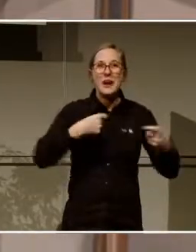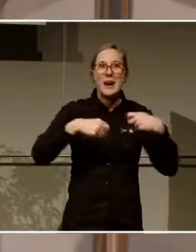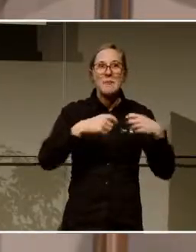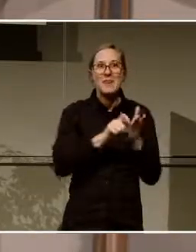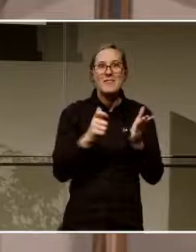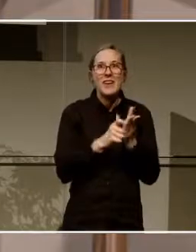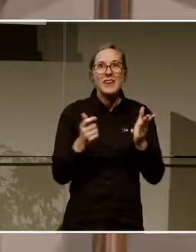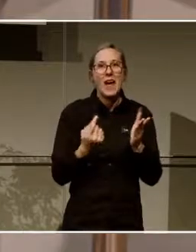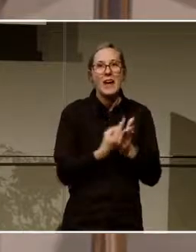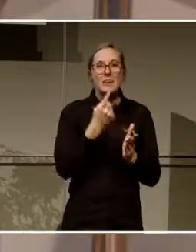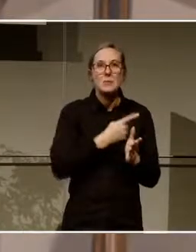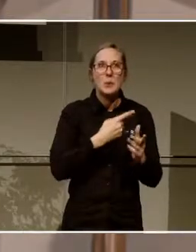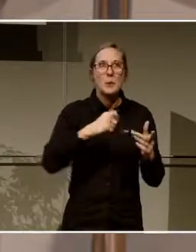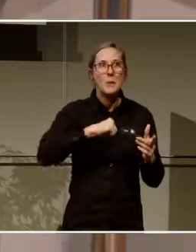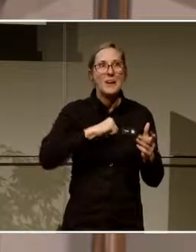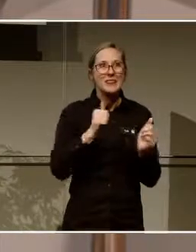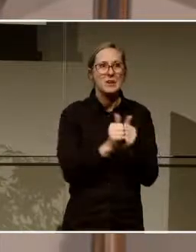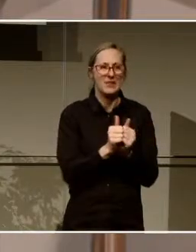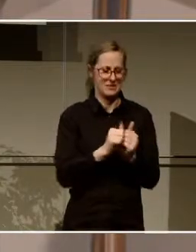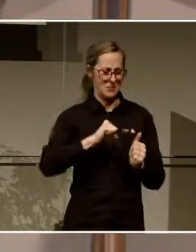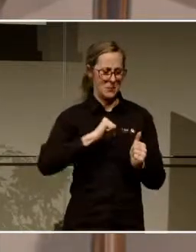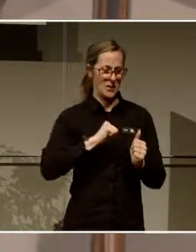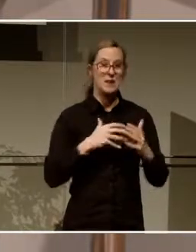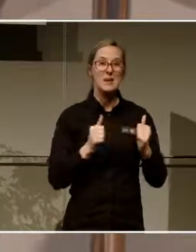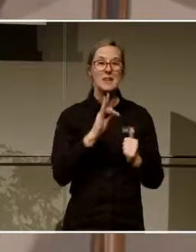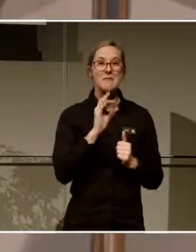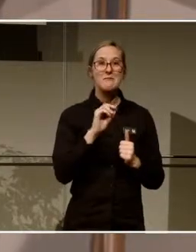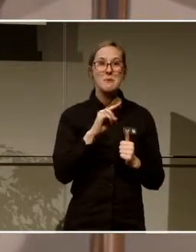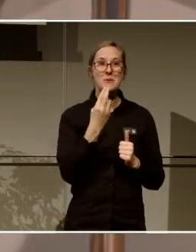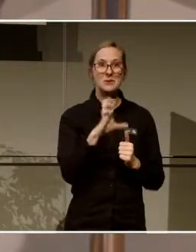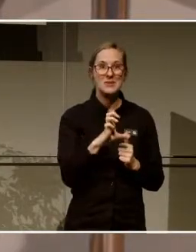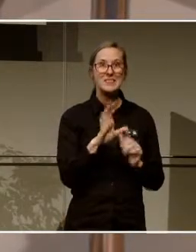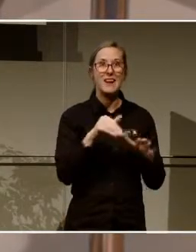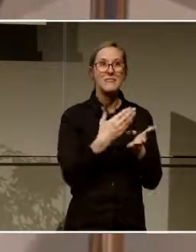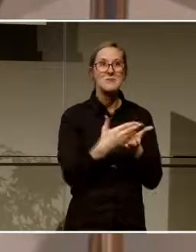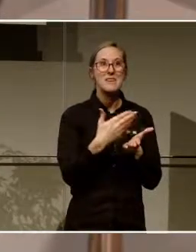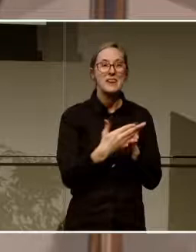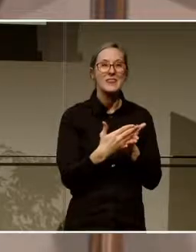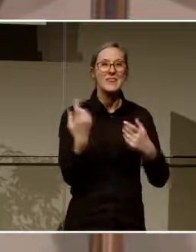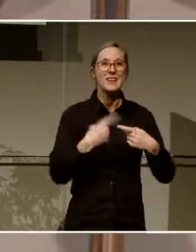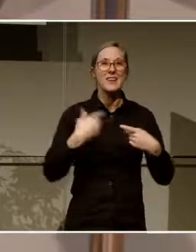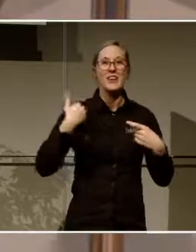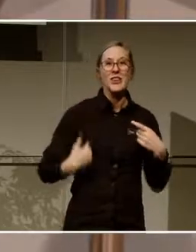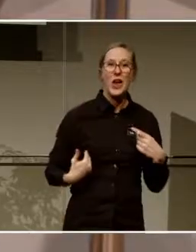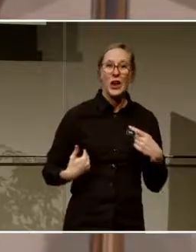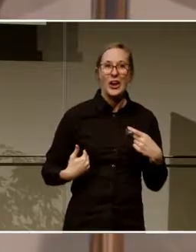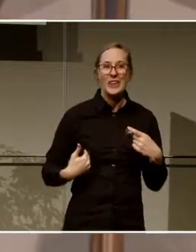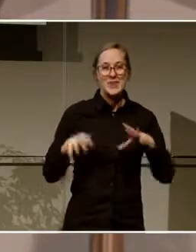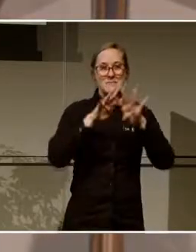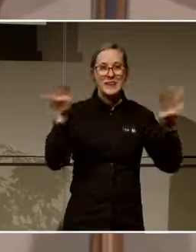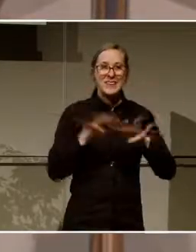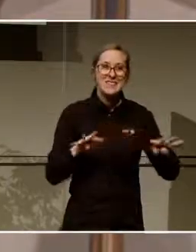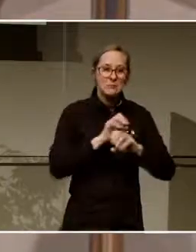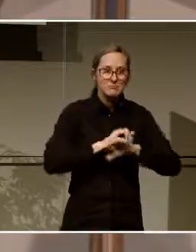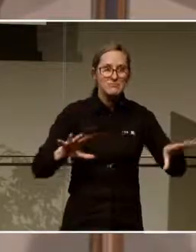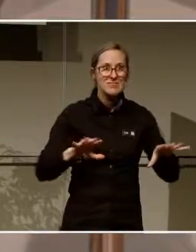rolig, jag vet inte, men det var ett nu, ett Fonus berättade om döden på nätet till exempel. Och det är en stor